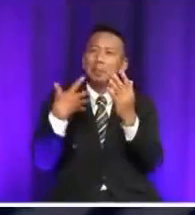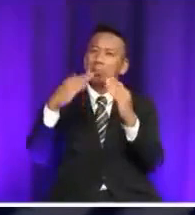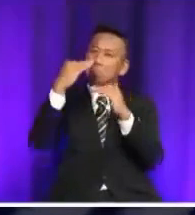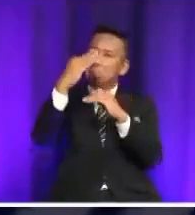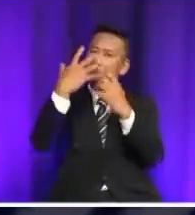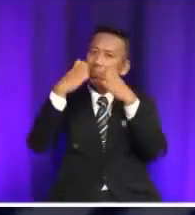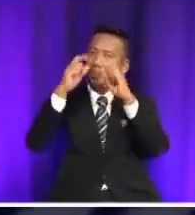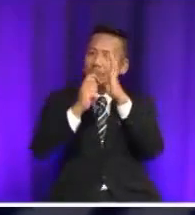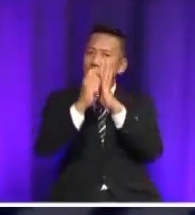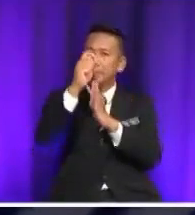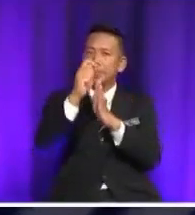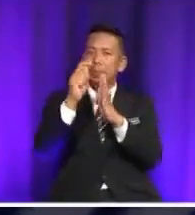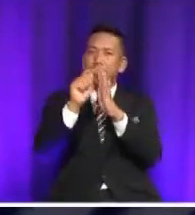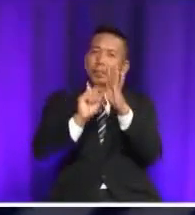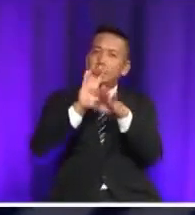tinggi